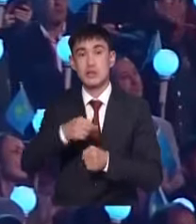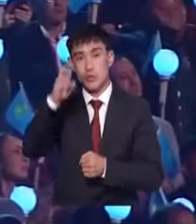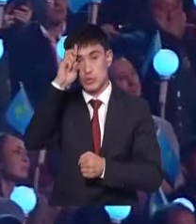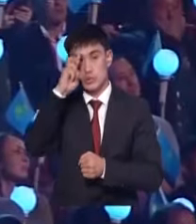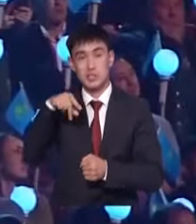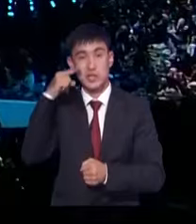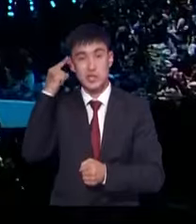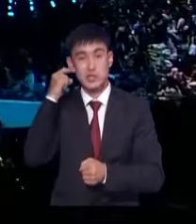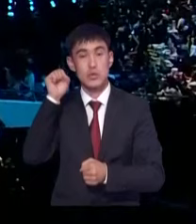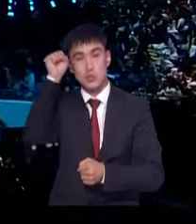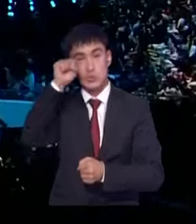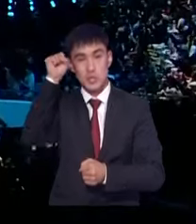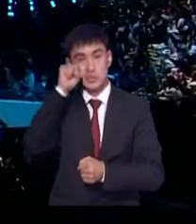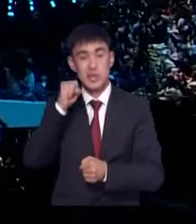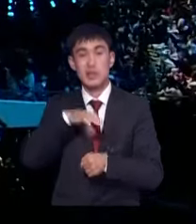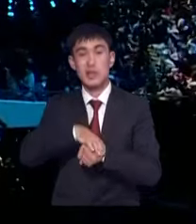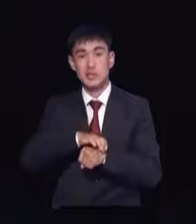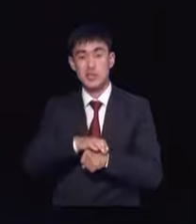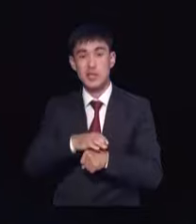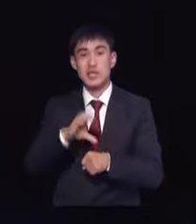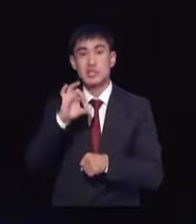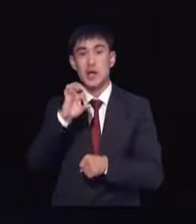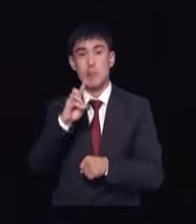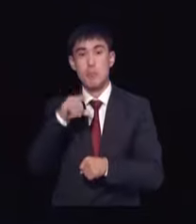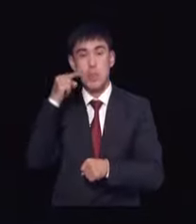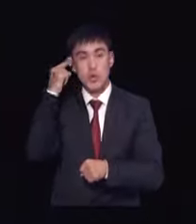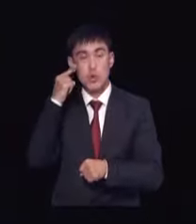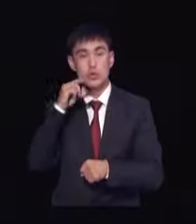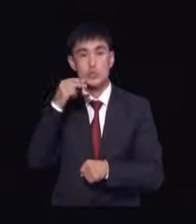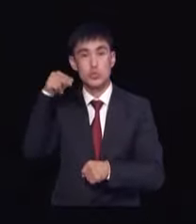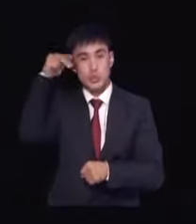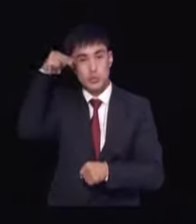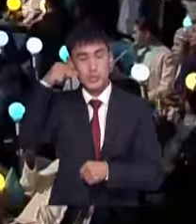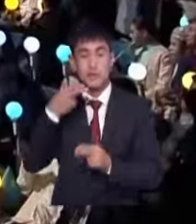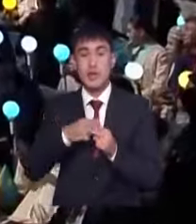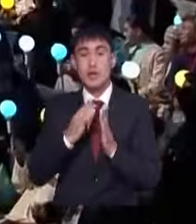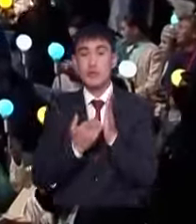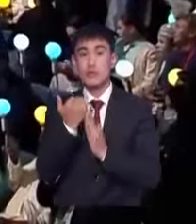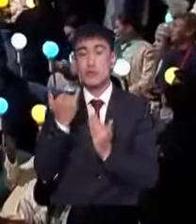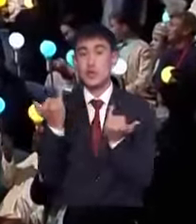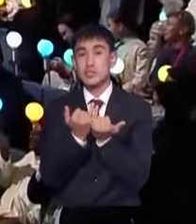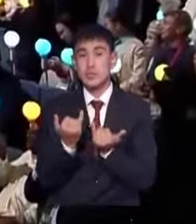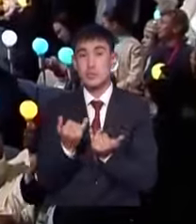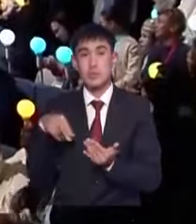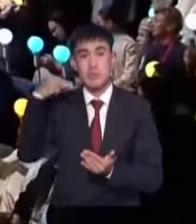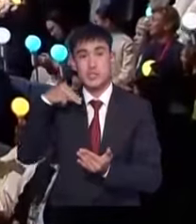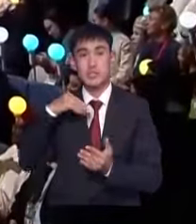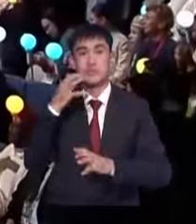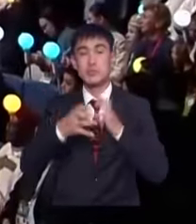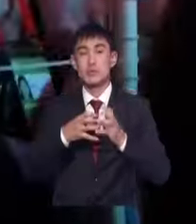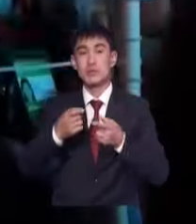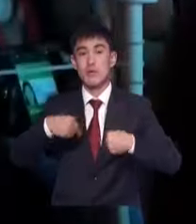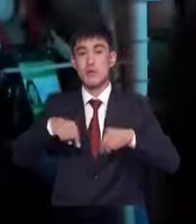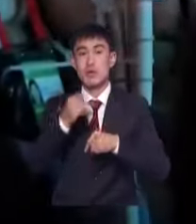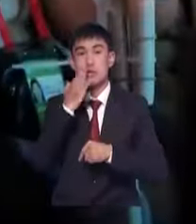государств Кыргызстана, Узбекистана, Татарстана, Саха, Монголии и Туркменистана. В числе высоких гостей были президент Всемирной